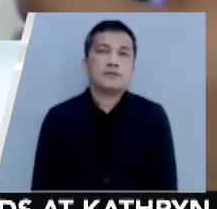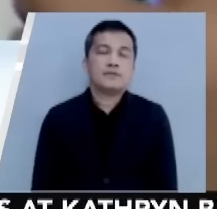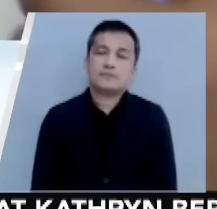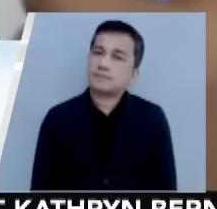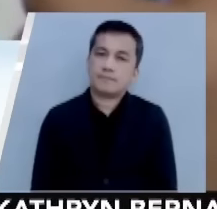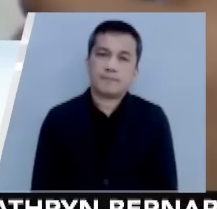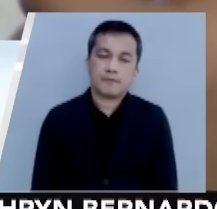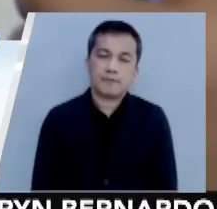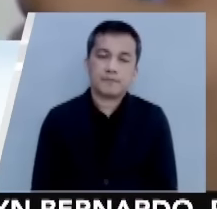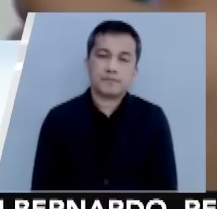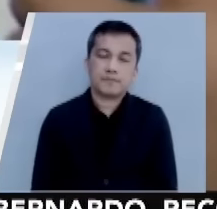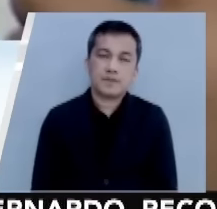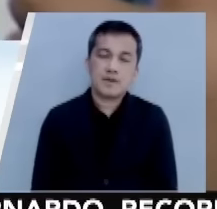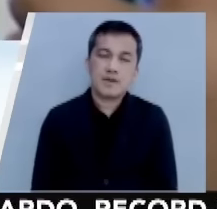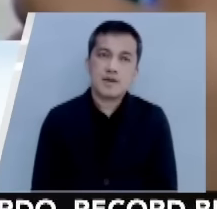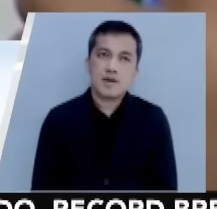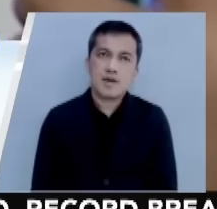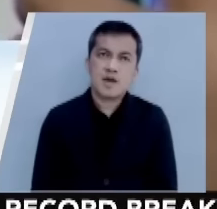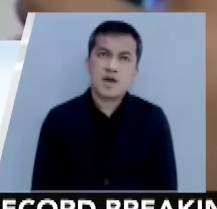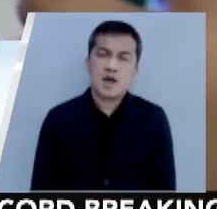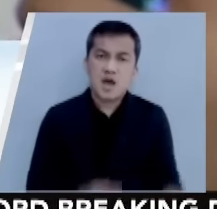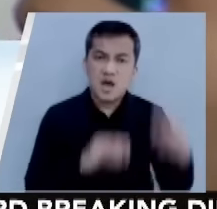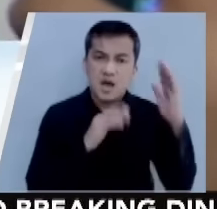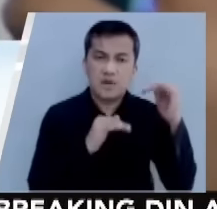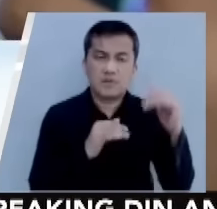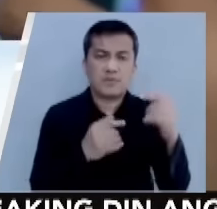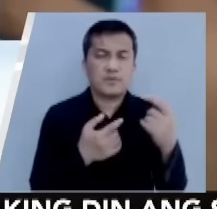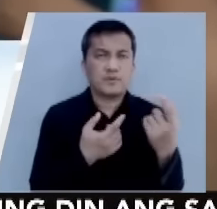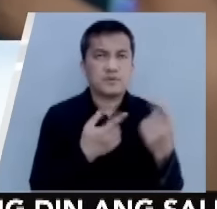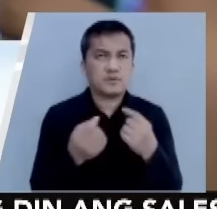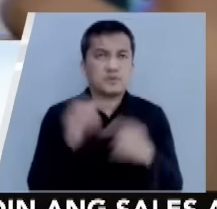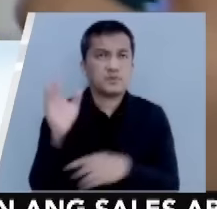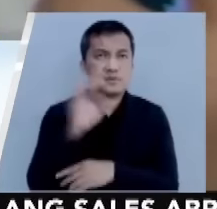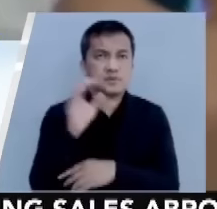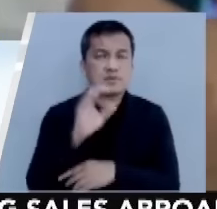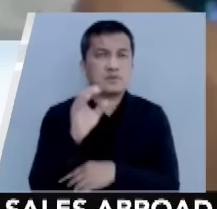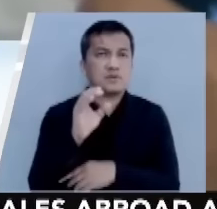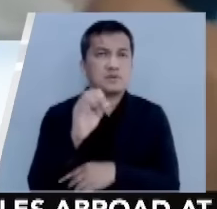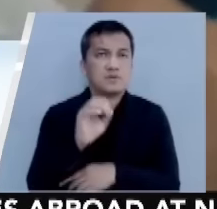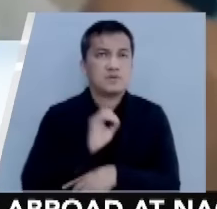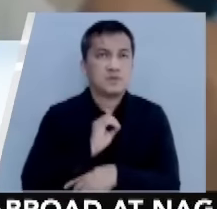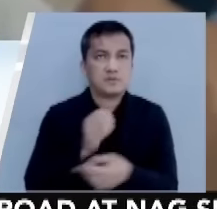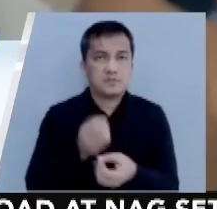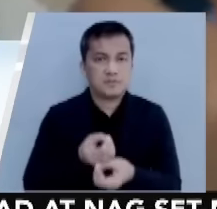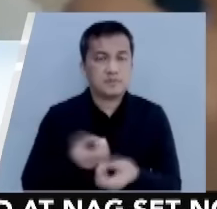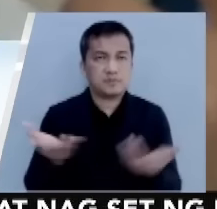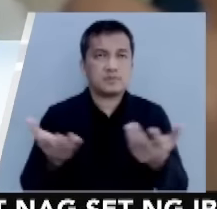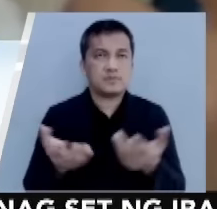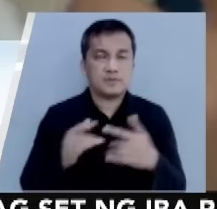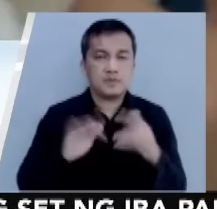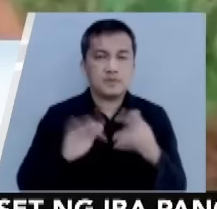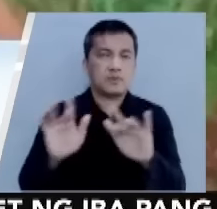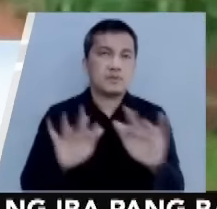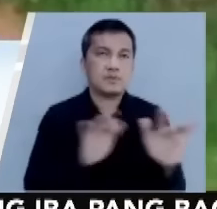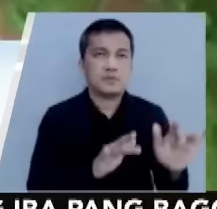yung ating sanang gawing papamasko, pamahaginan natin sa kanila. At kawawa naman at sila'y